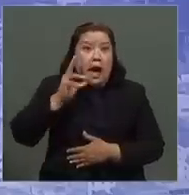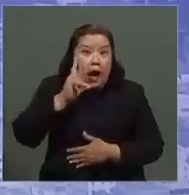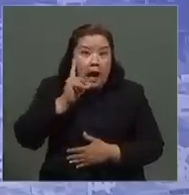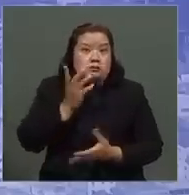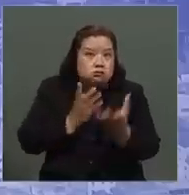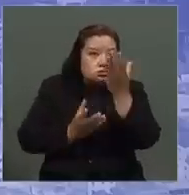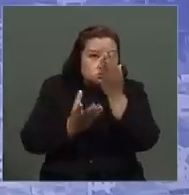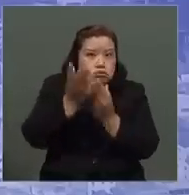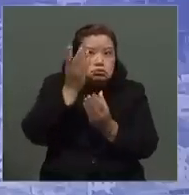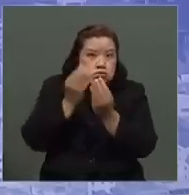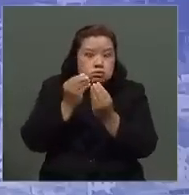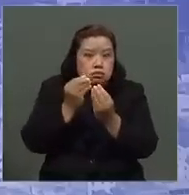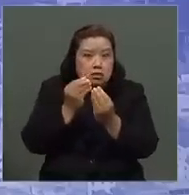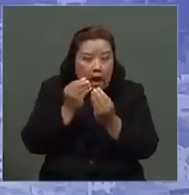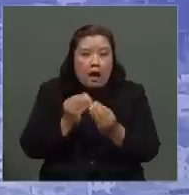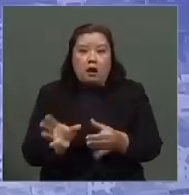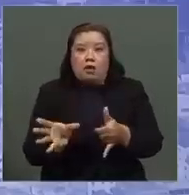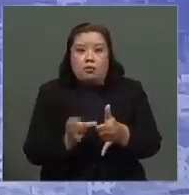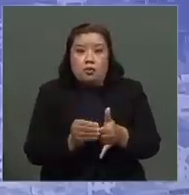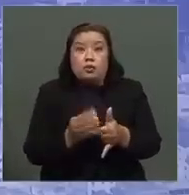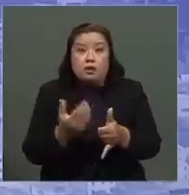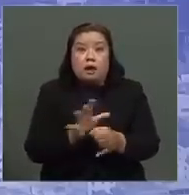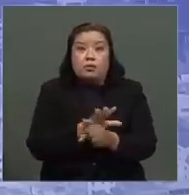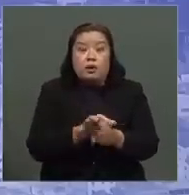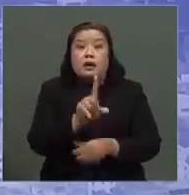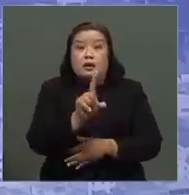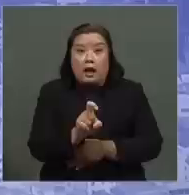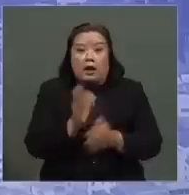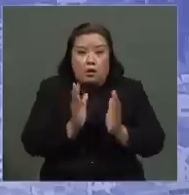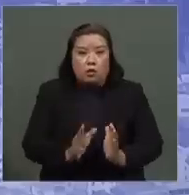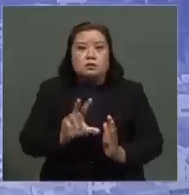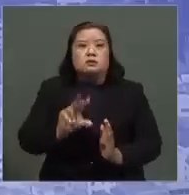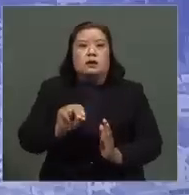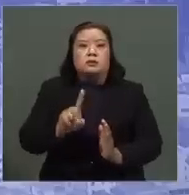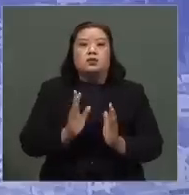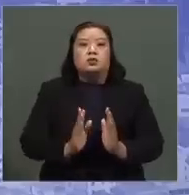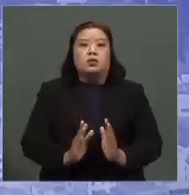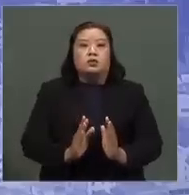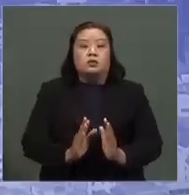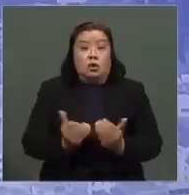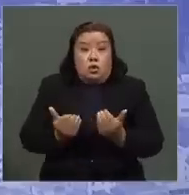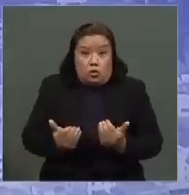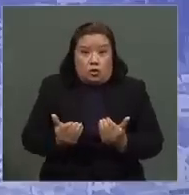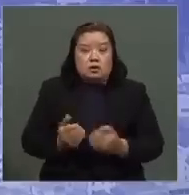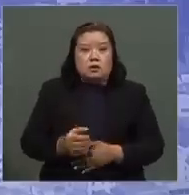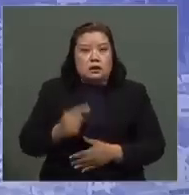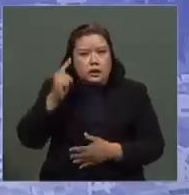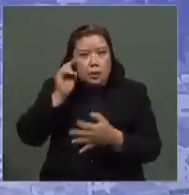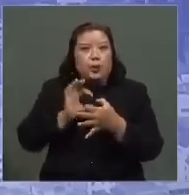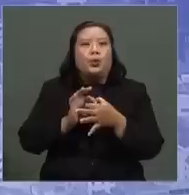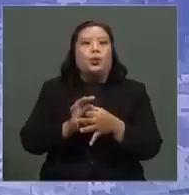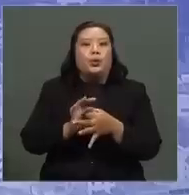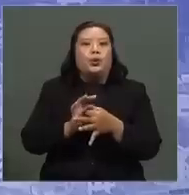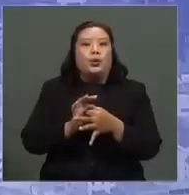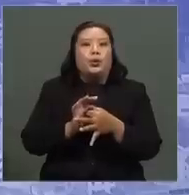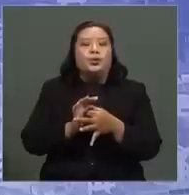ยอดผู้เสียชีวิตรายวันสำหรับในวันนี้ 31ท่านนะคะก็ทำให้พวกเราทุกคนมีความเป็นห่วงนะคะ